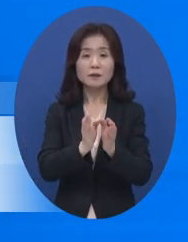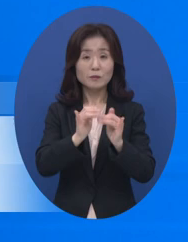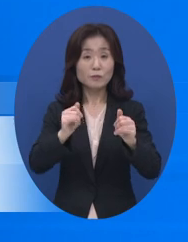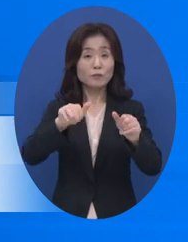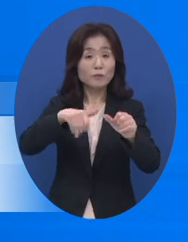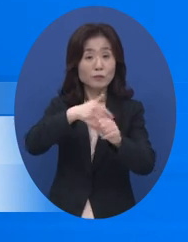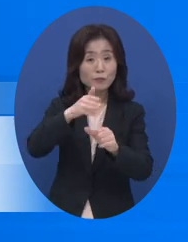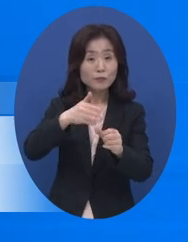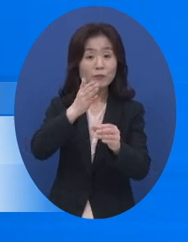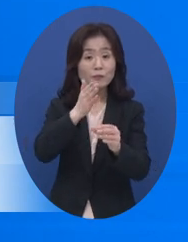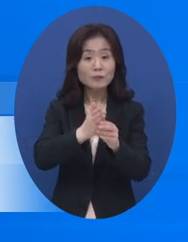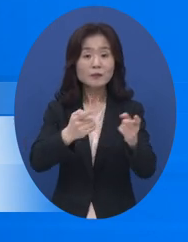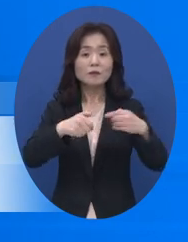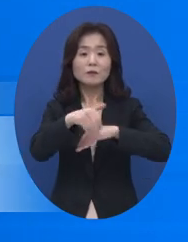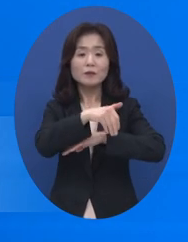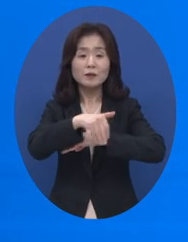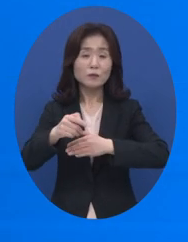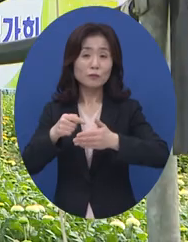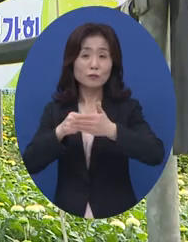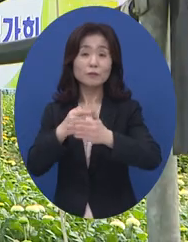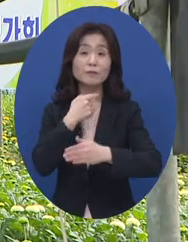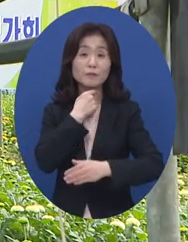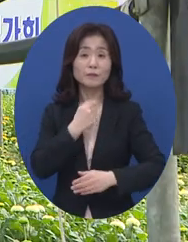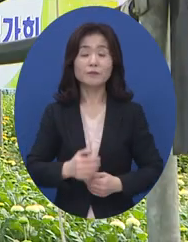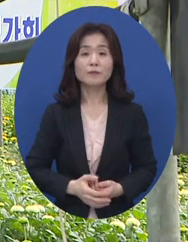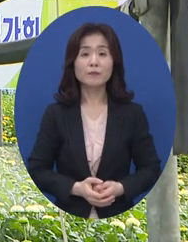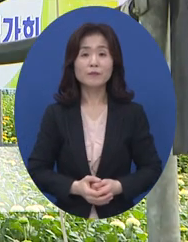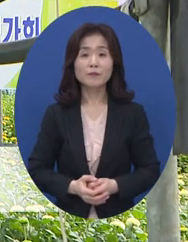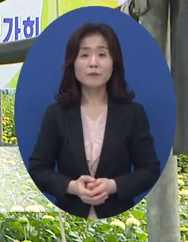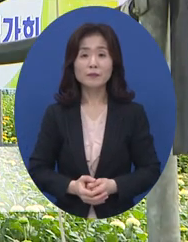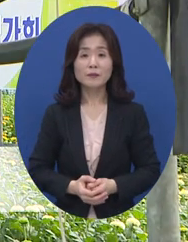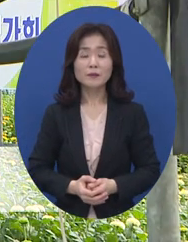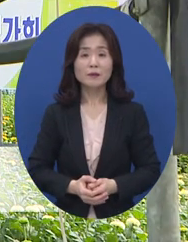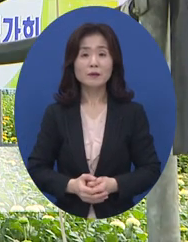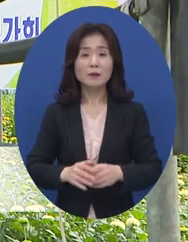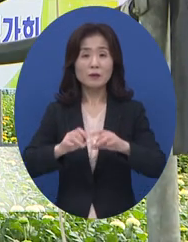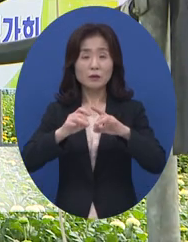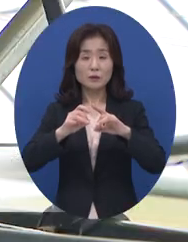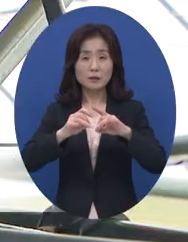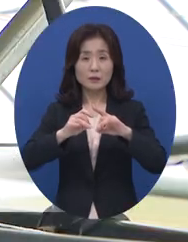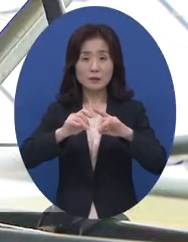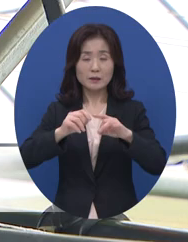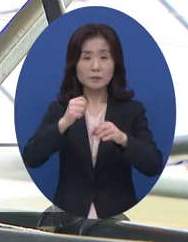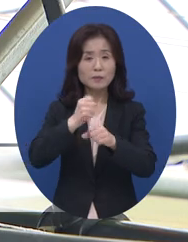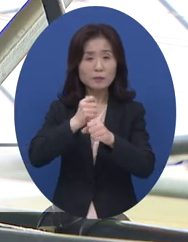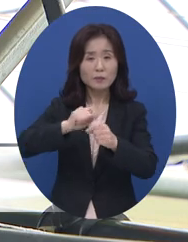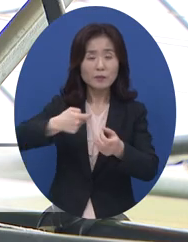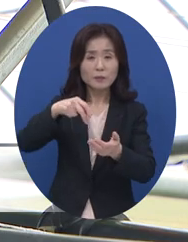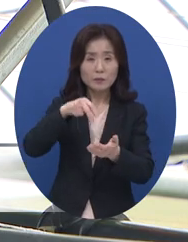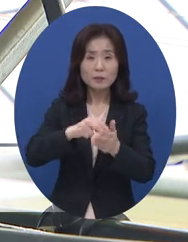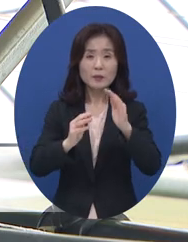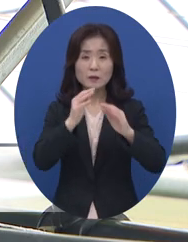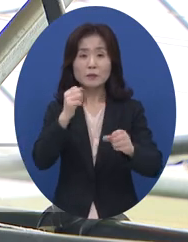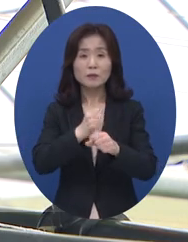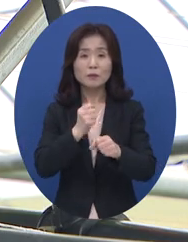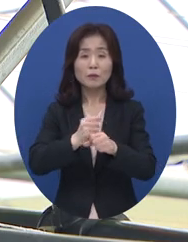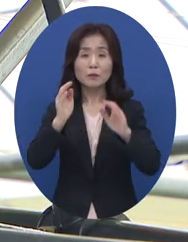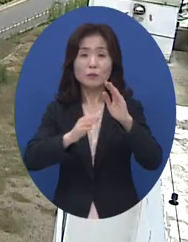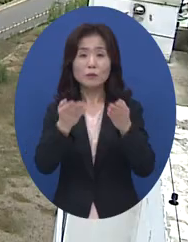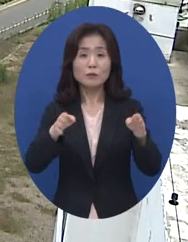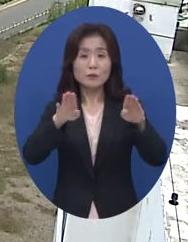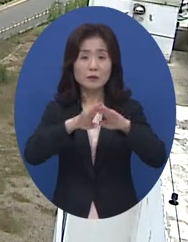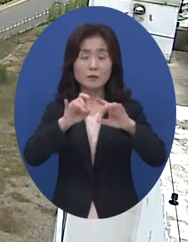뉴딜 정책을 취해 를 갈 것입니다 이밖에도 에너지 자립 마을을 조성하고 공동주택 전기요금